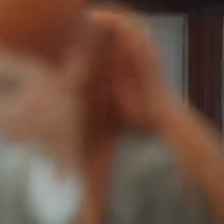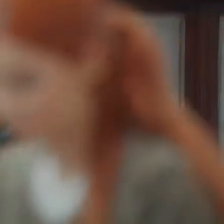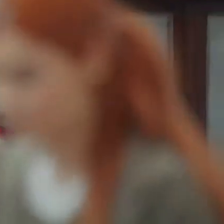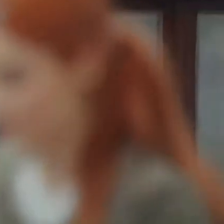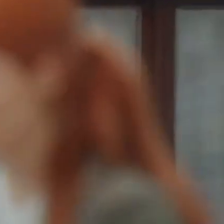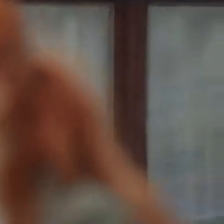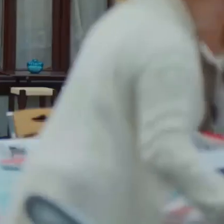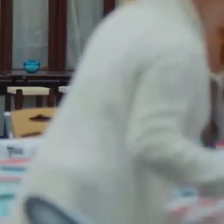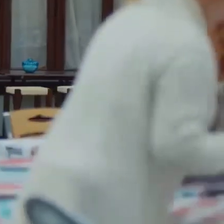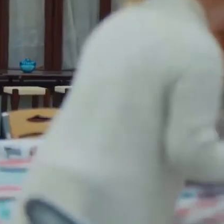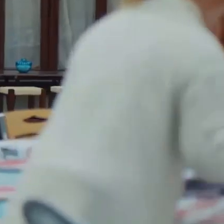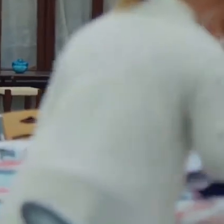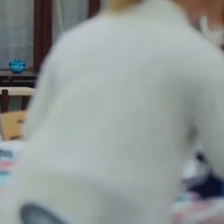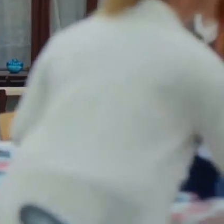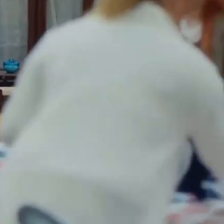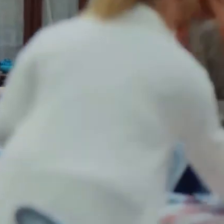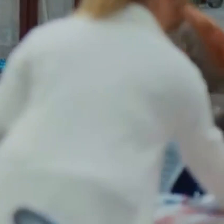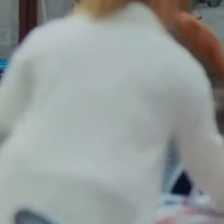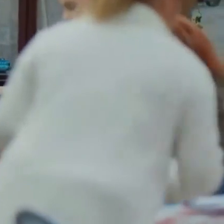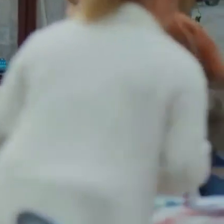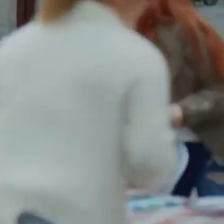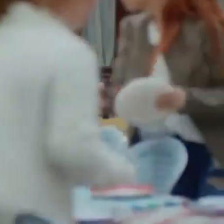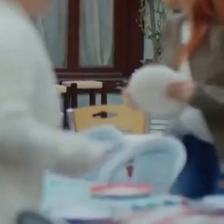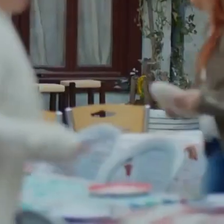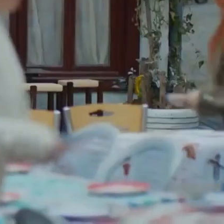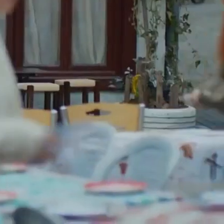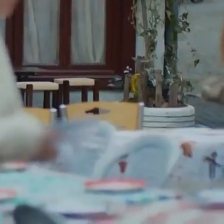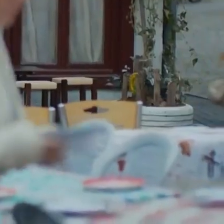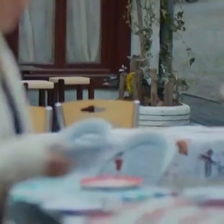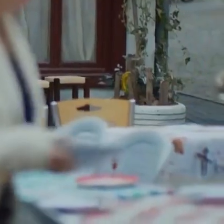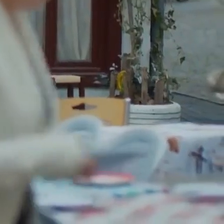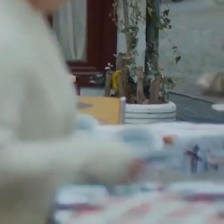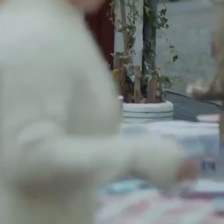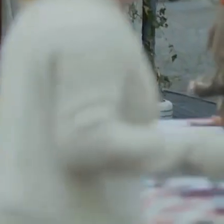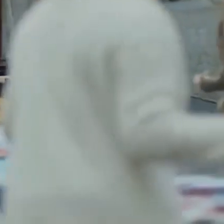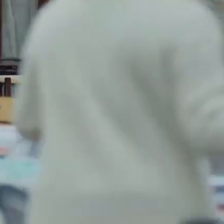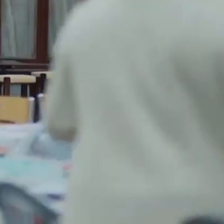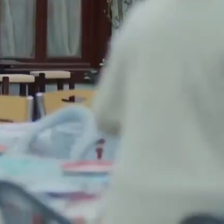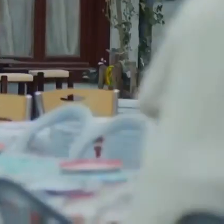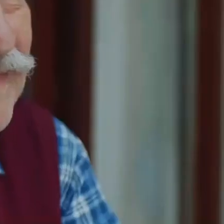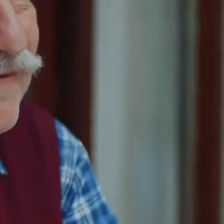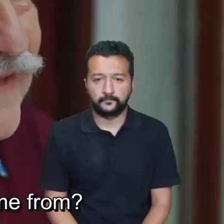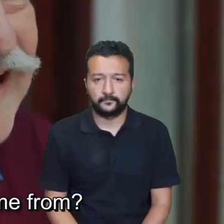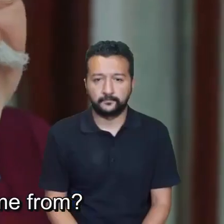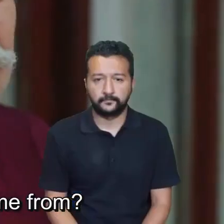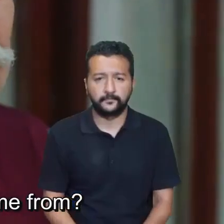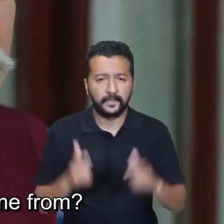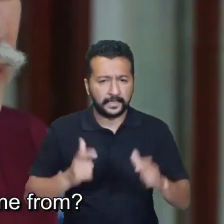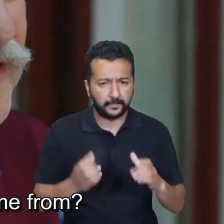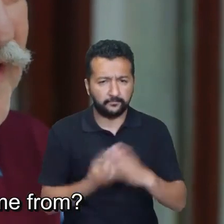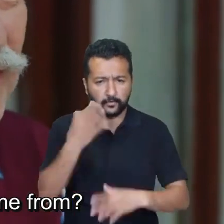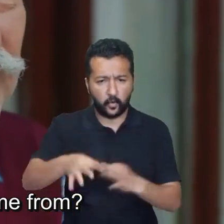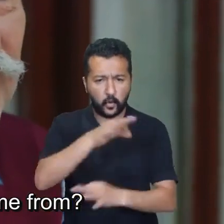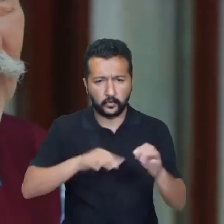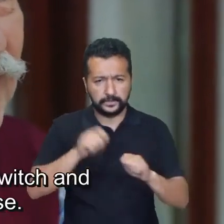Münir dükkandan çıkıp kapı eşiğinde tabureye oturdu. Mahalleli kadınlar ellerindeki tabakları tek tek yerleştiriyorlar. Nereden çıktı